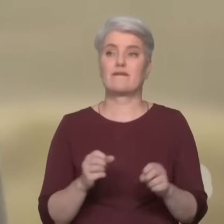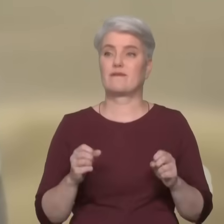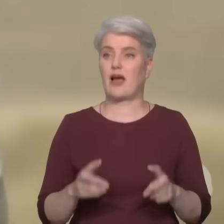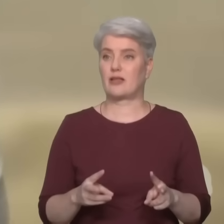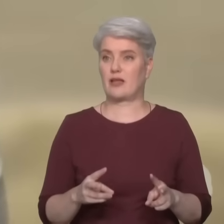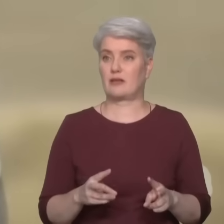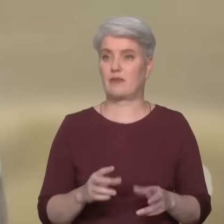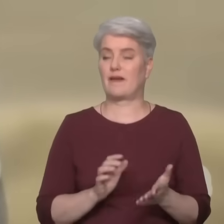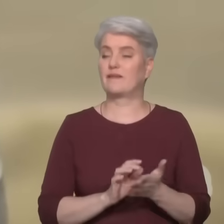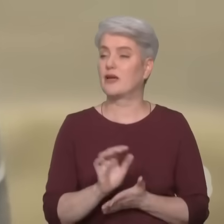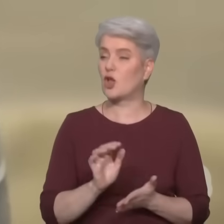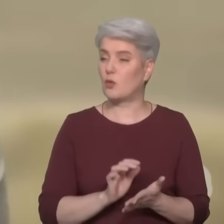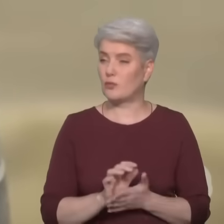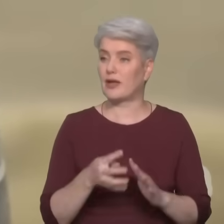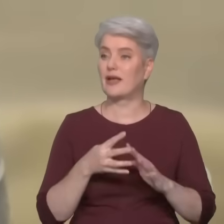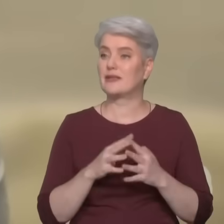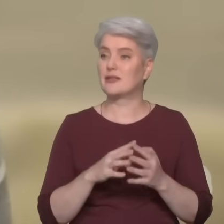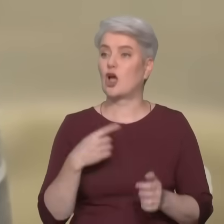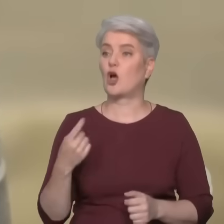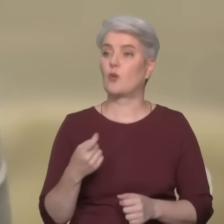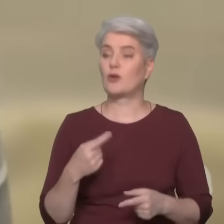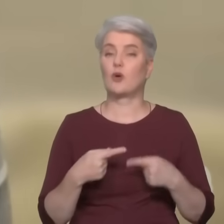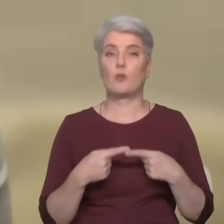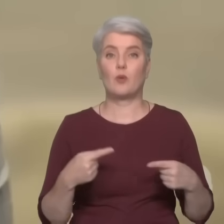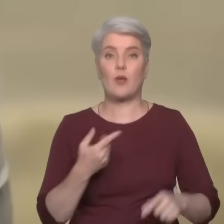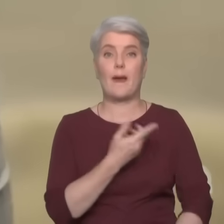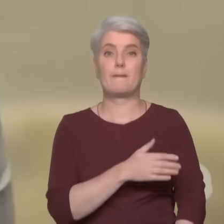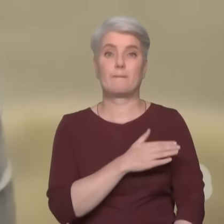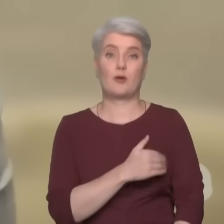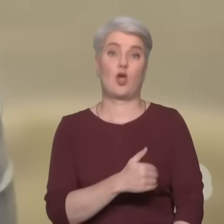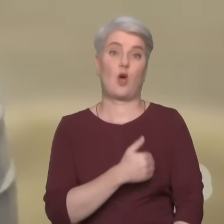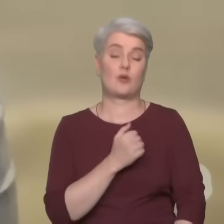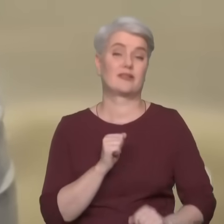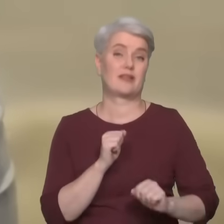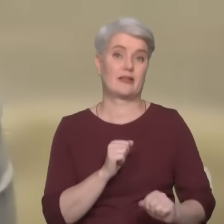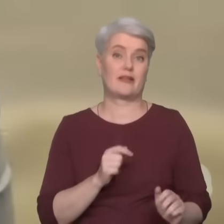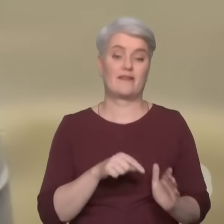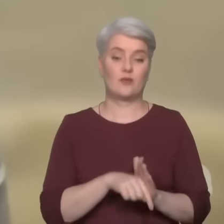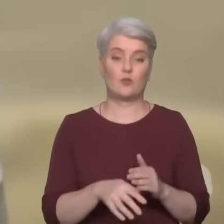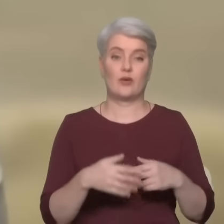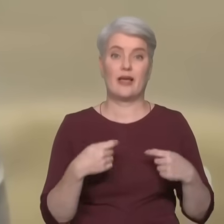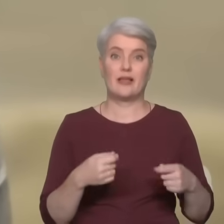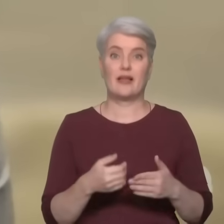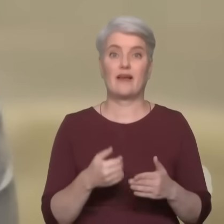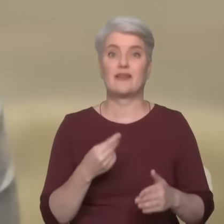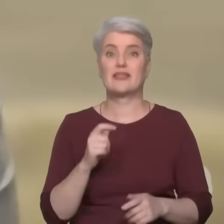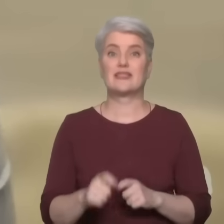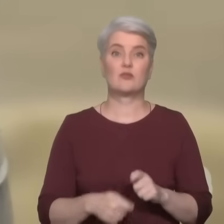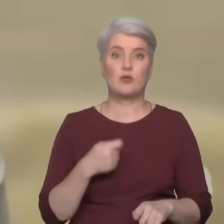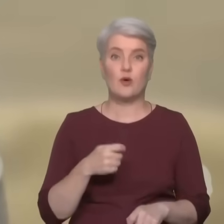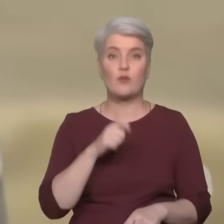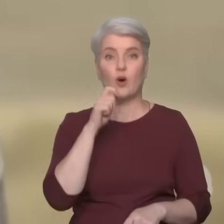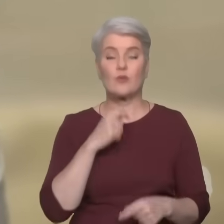тобто, виробник сільськогосподарської продукції в Польщі хоче захистити внутрішній ринок від збиткової